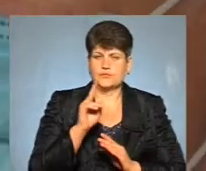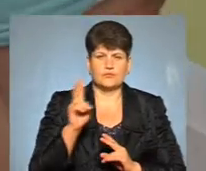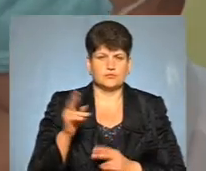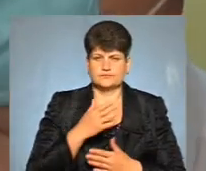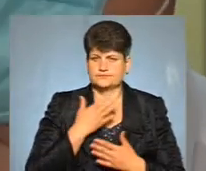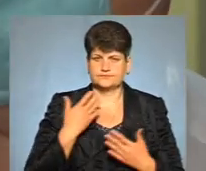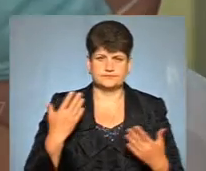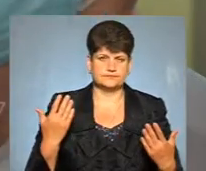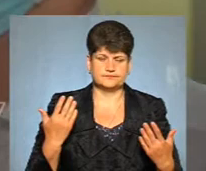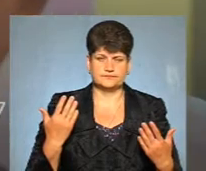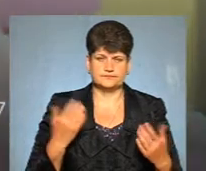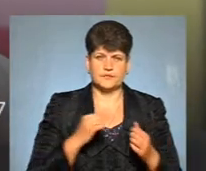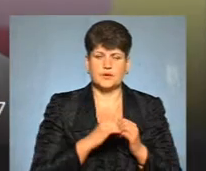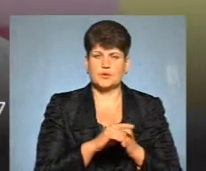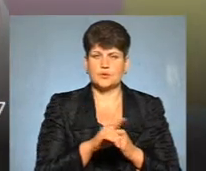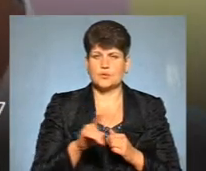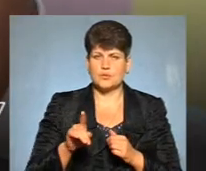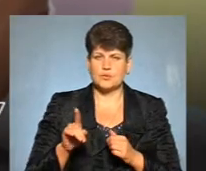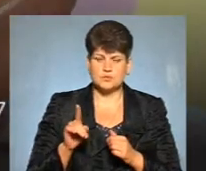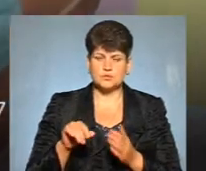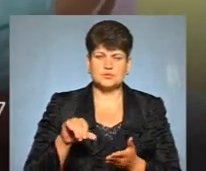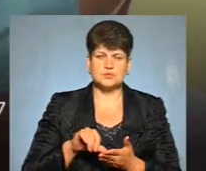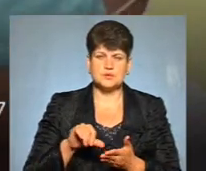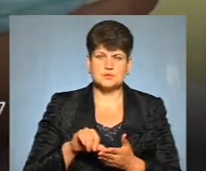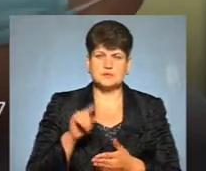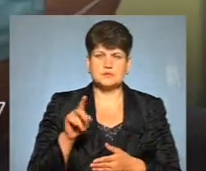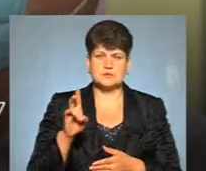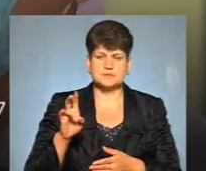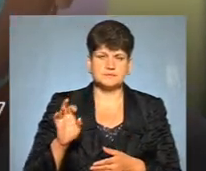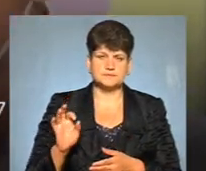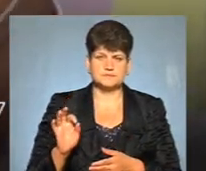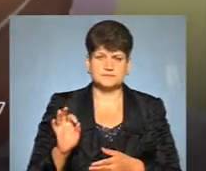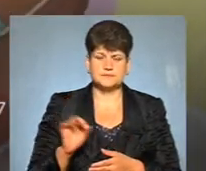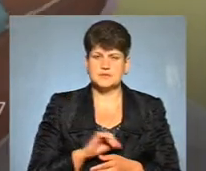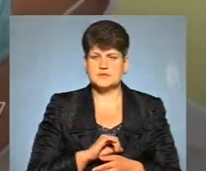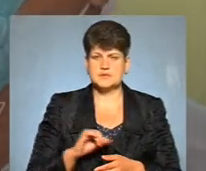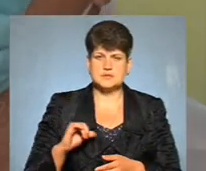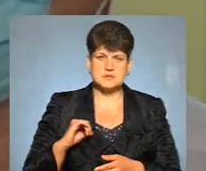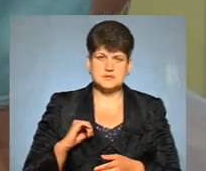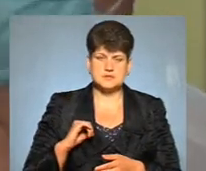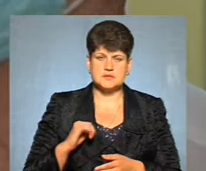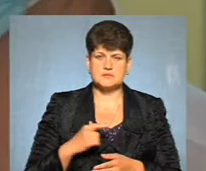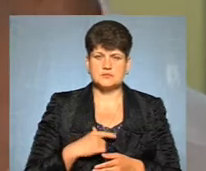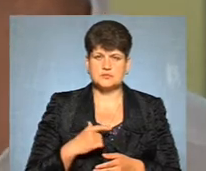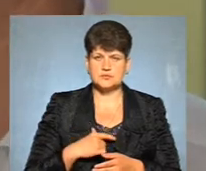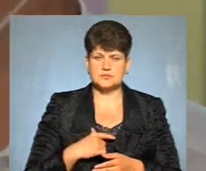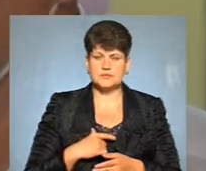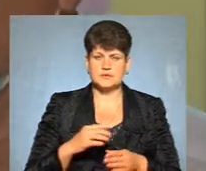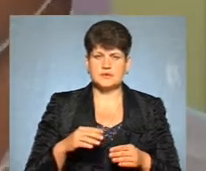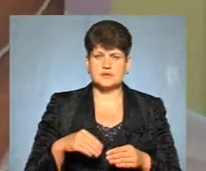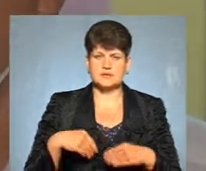виявили. Кожен учасник тестування сам сидить за партою на